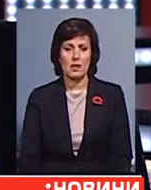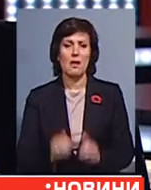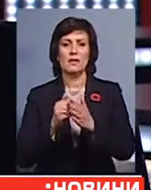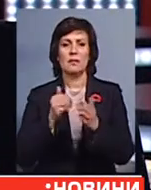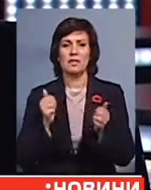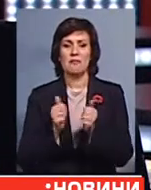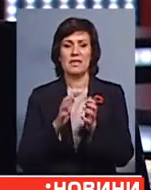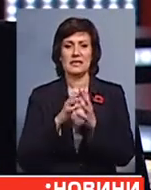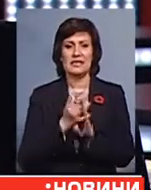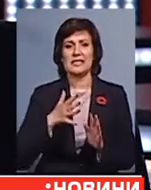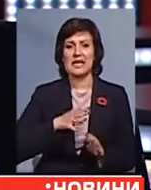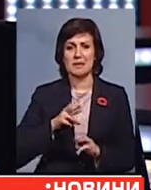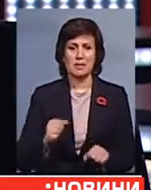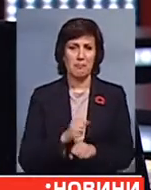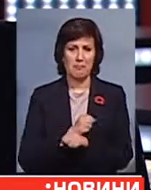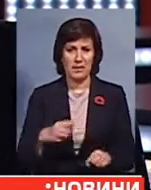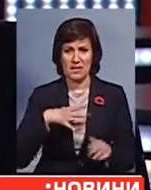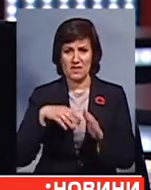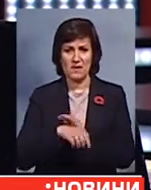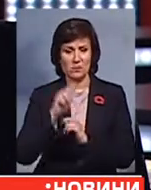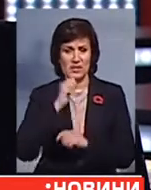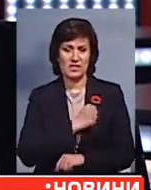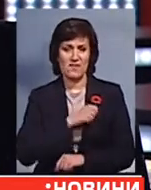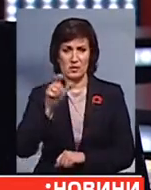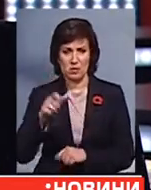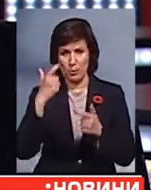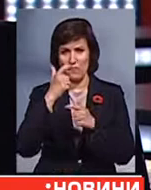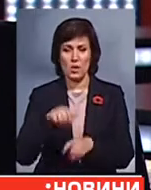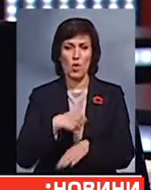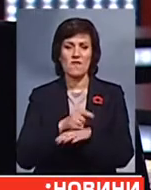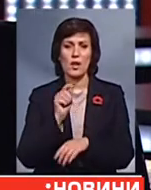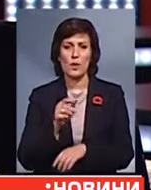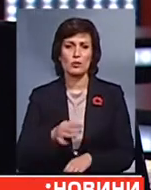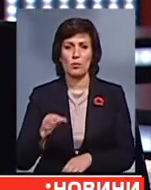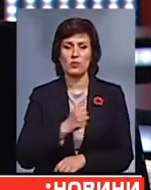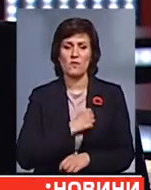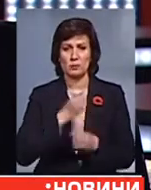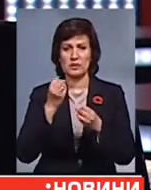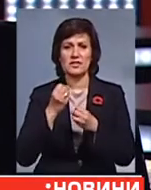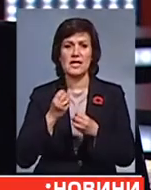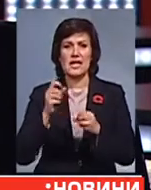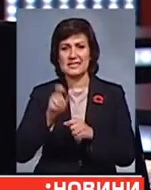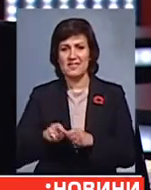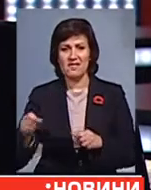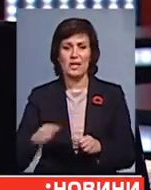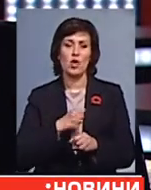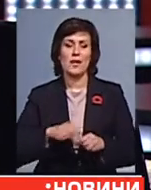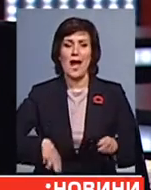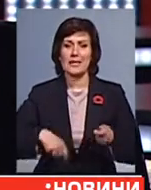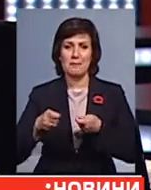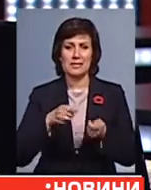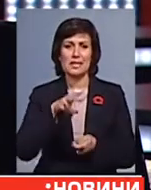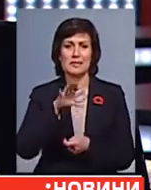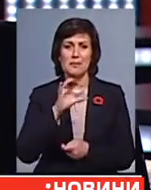Напередодні біля селища Кримське підірвався український військовий, повідомляє голова Луганської обласної військово-цивільної адміністрації Геннадій Москаль. За